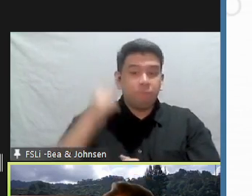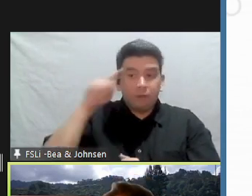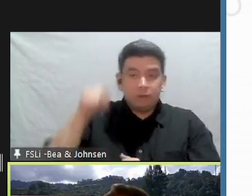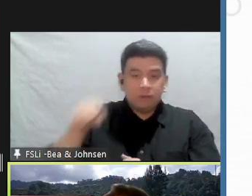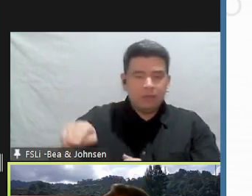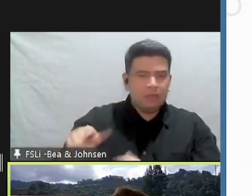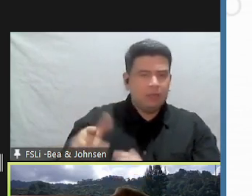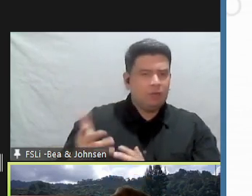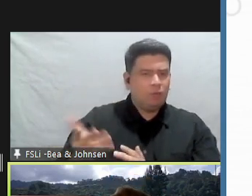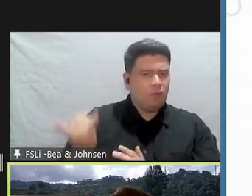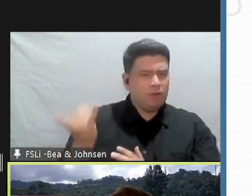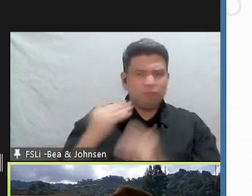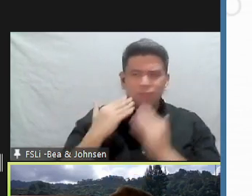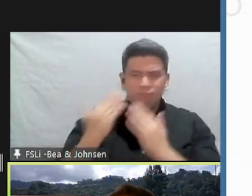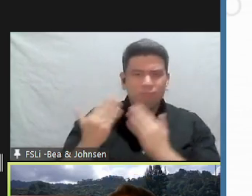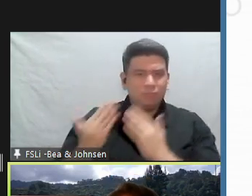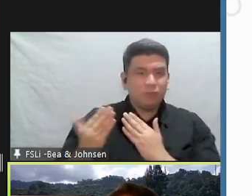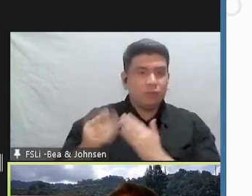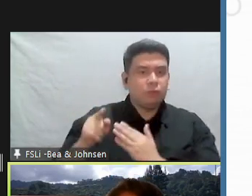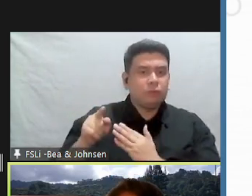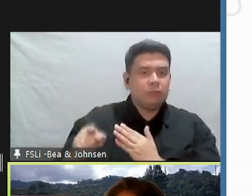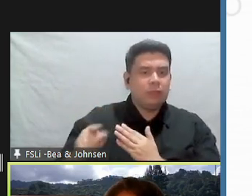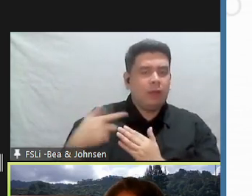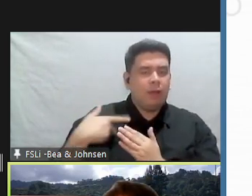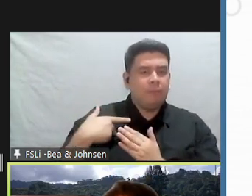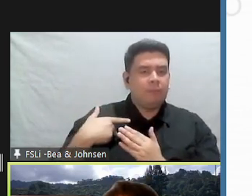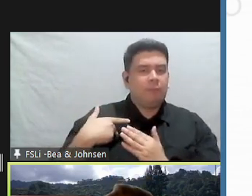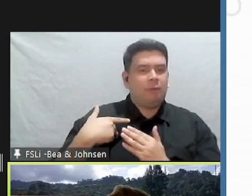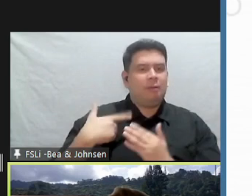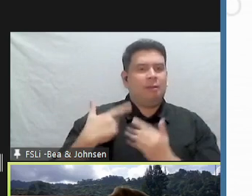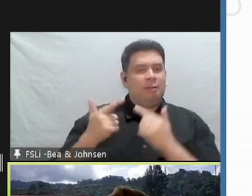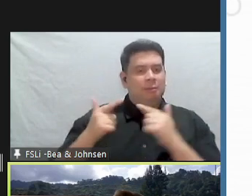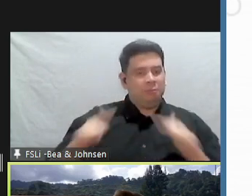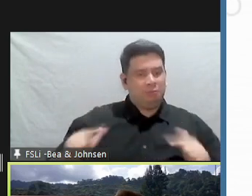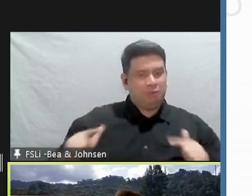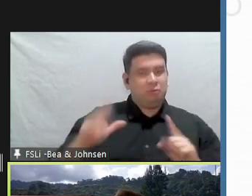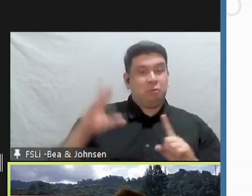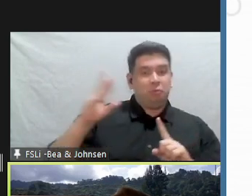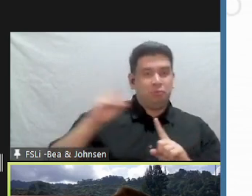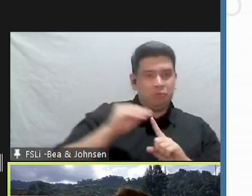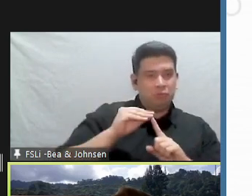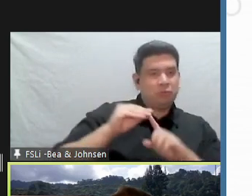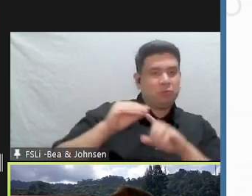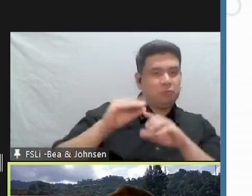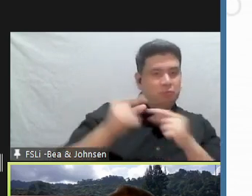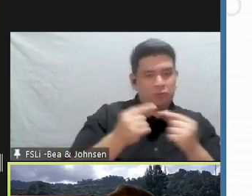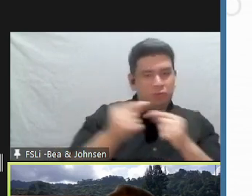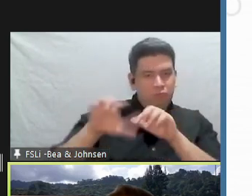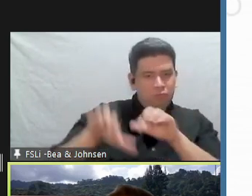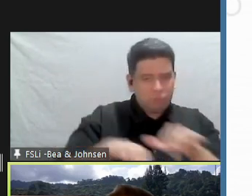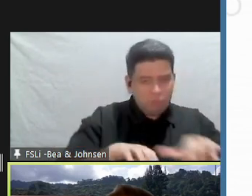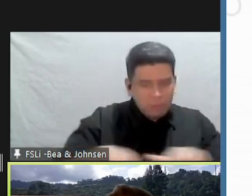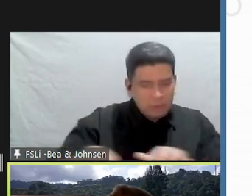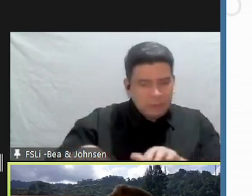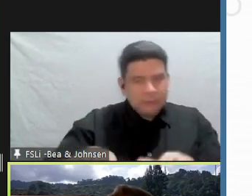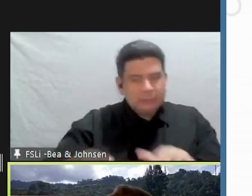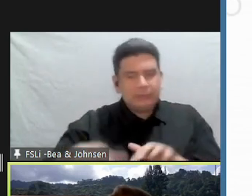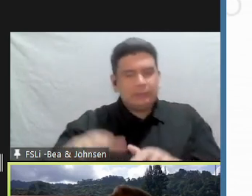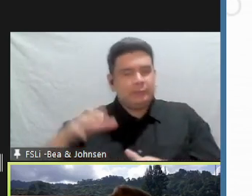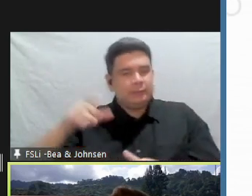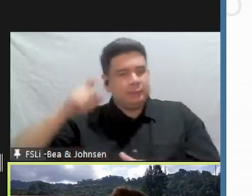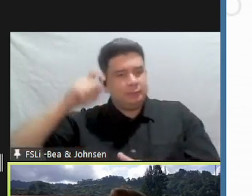pa rin yung ating mga cultural practices, yung mga kaalaman, ano, yung mga kaalaman